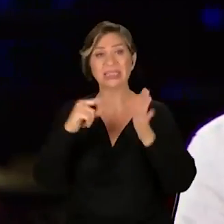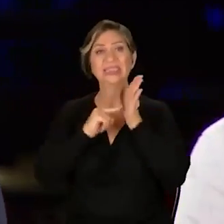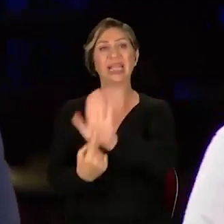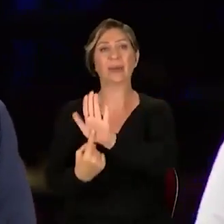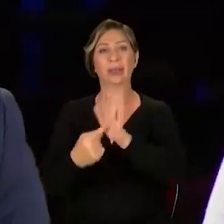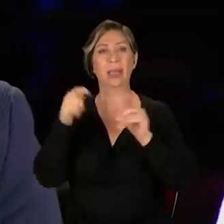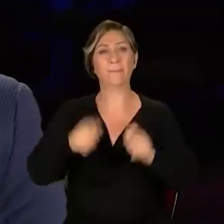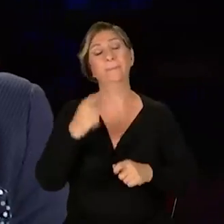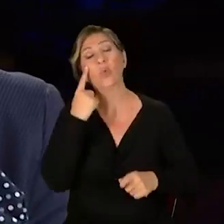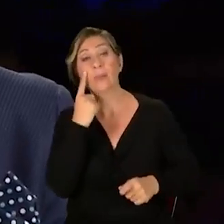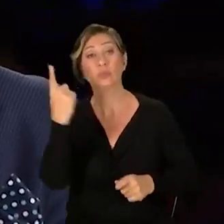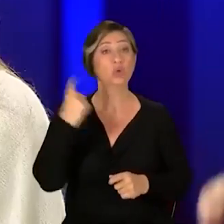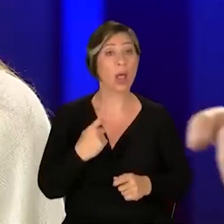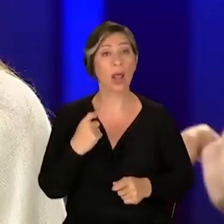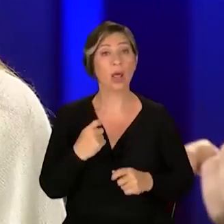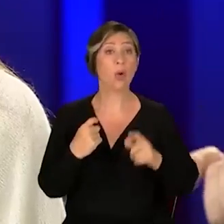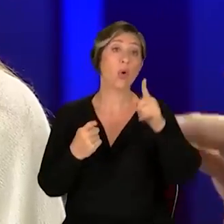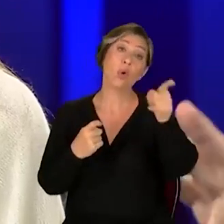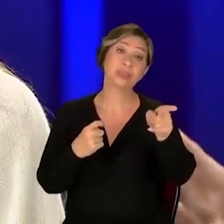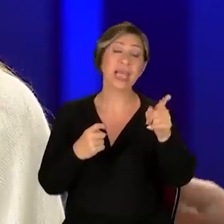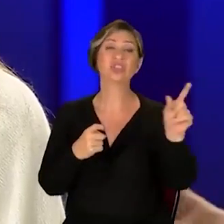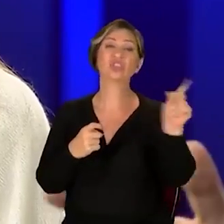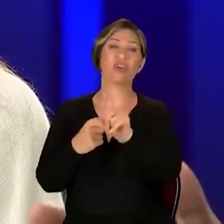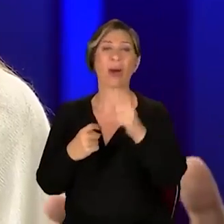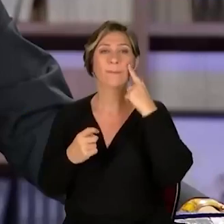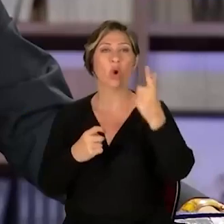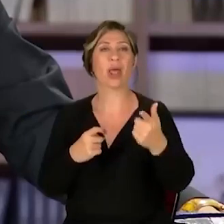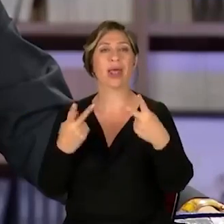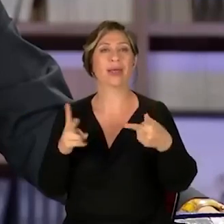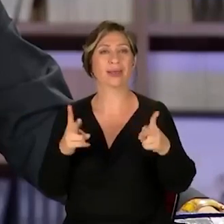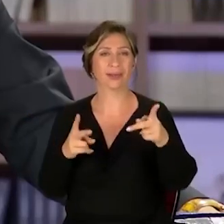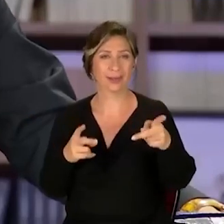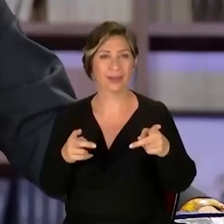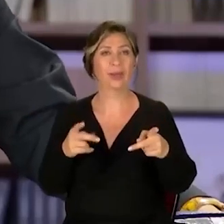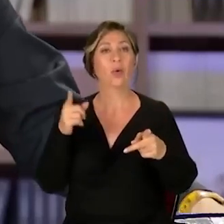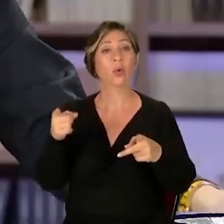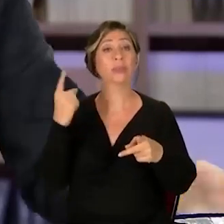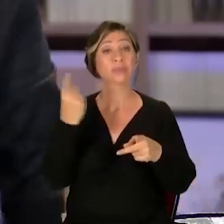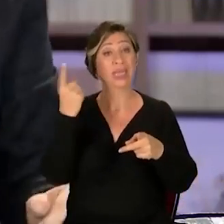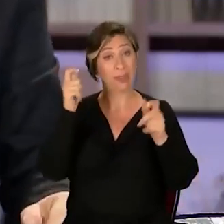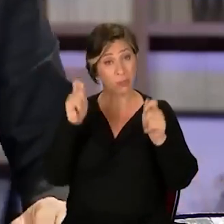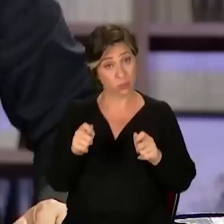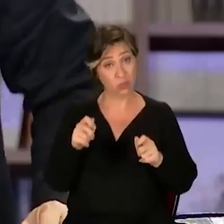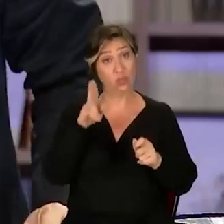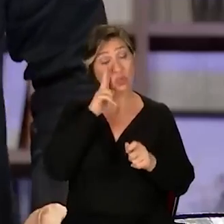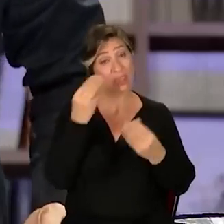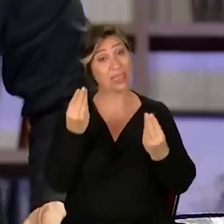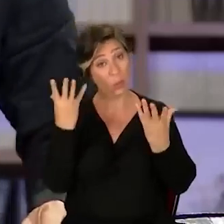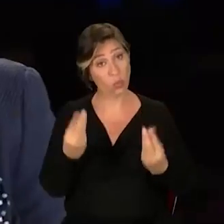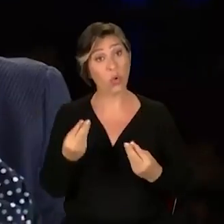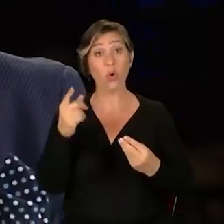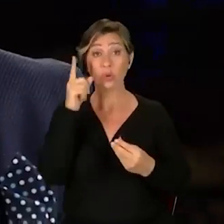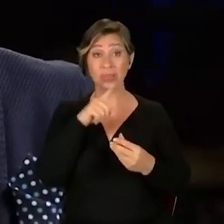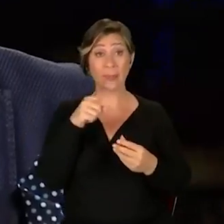söylüyorsunuz sorarlar. Öbür tarafı da yanıta dayalı tıp bence. Onu öyle değerlendirin. Orada da bir şey yapıyorsunuz ve sonu iyi oluyor. Yani o